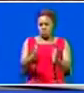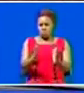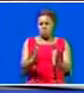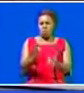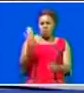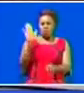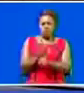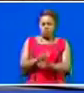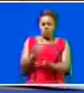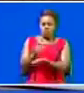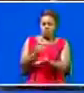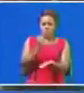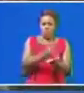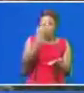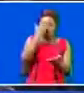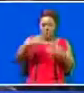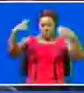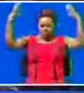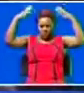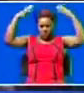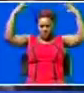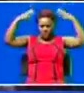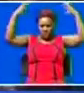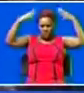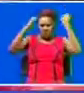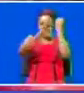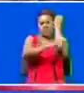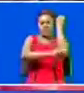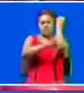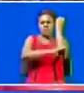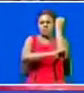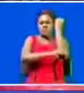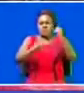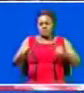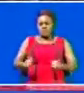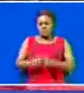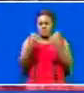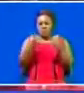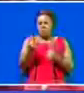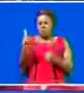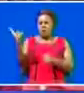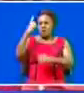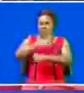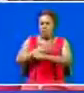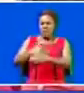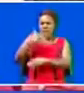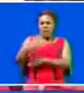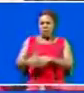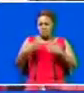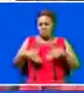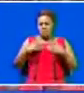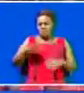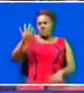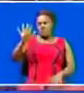imejaa mashimo kutokana na mvua kubwa ilionyesha nchini. Ajali hii inajiri siku moja tu baada ya watu